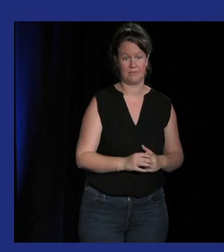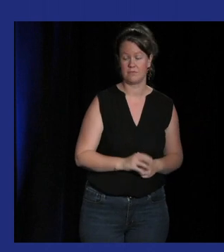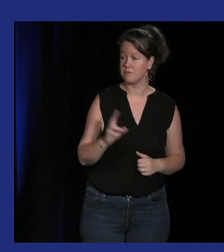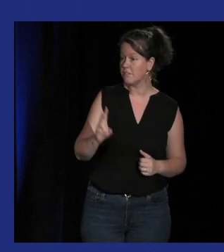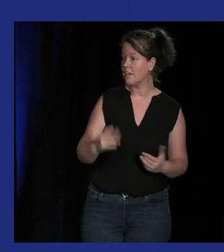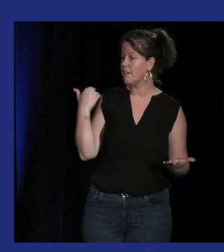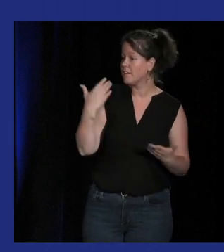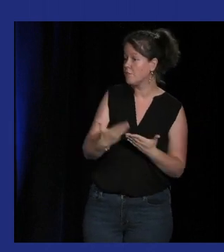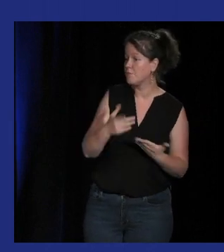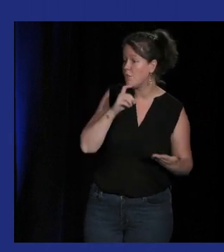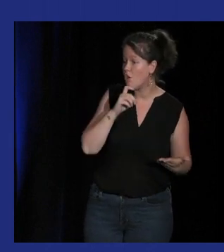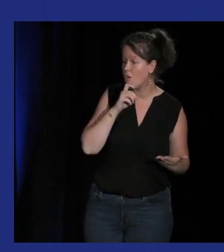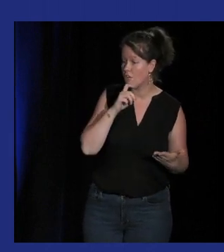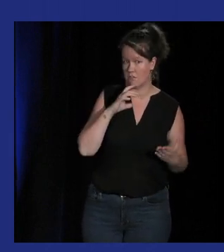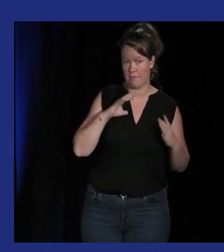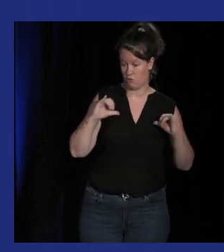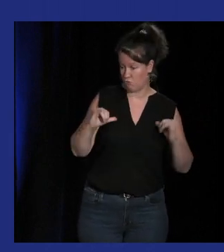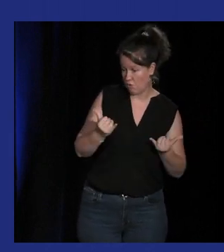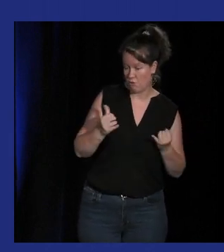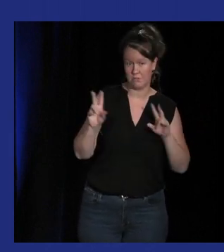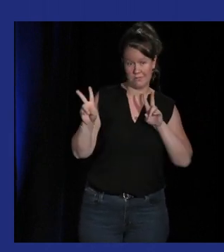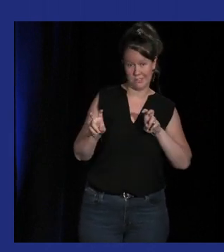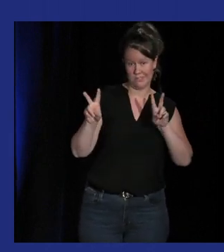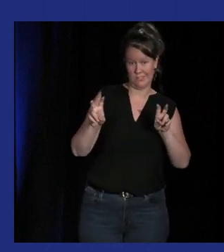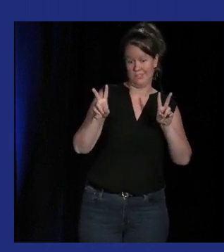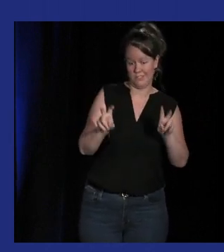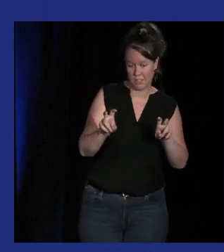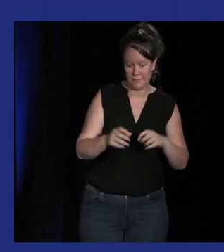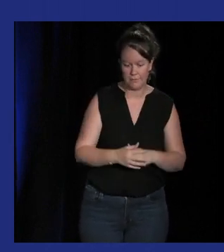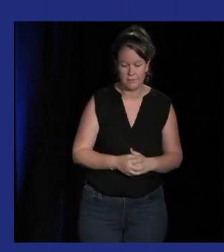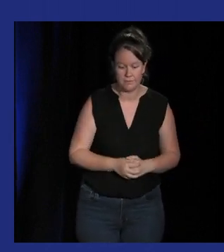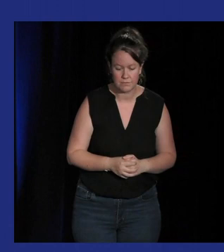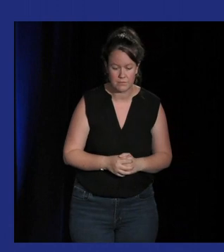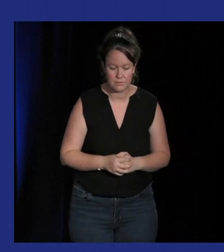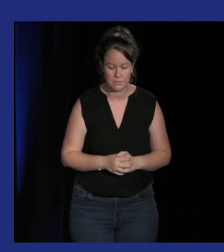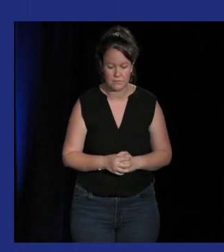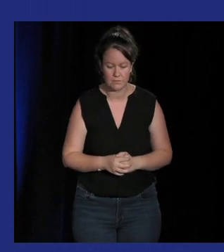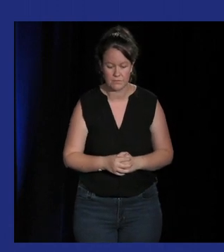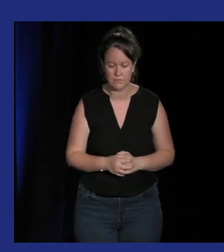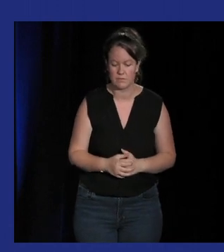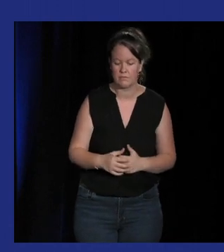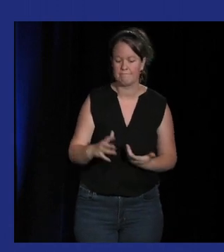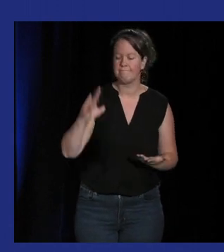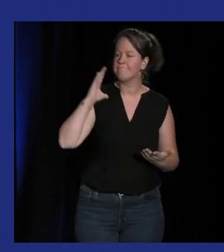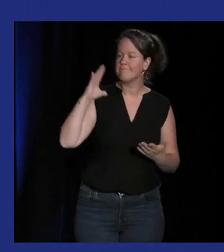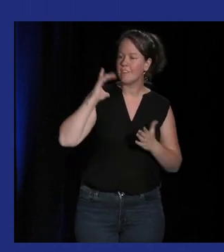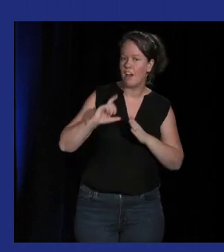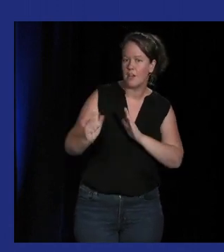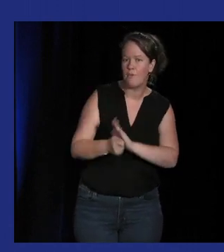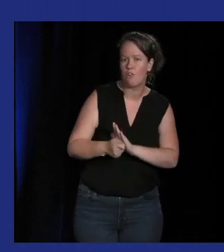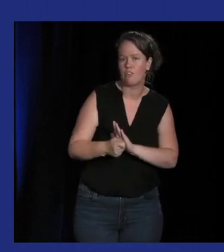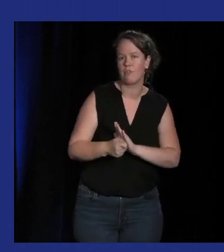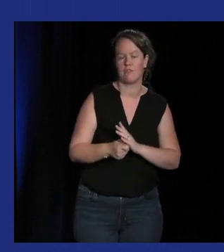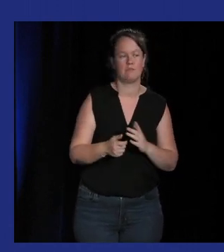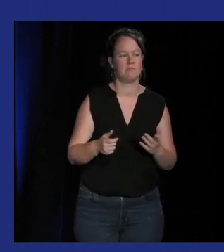ronde c'est à l'époque finalement il y avait la musique était la musique dans un jeu c'est c'était quelque chose